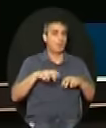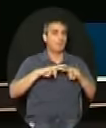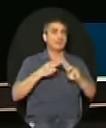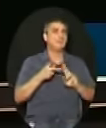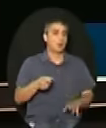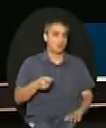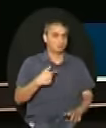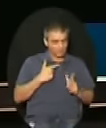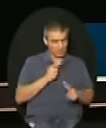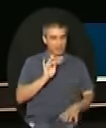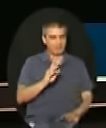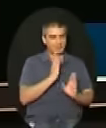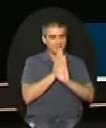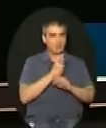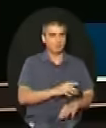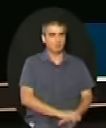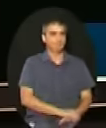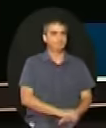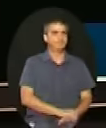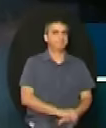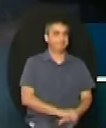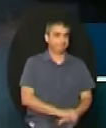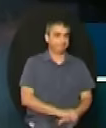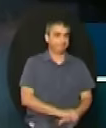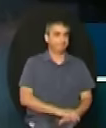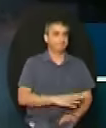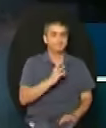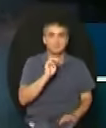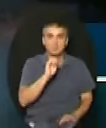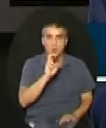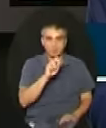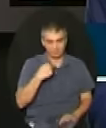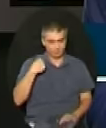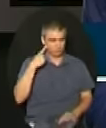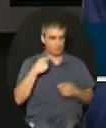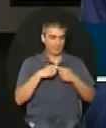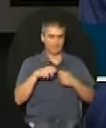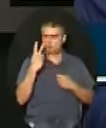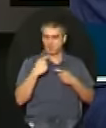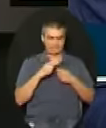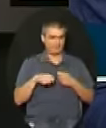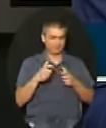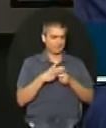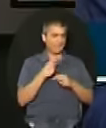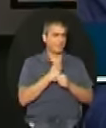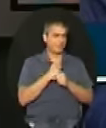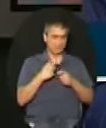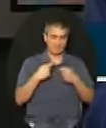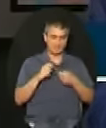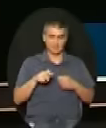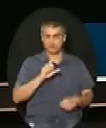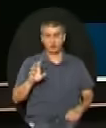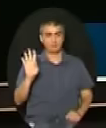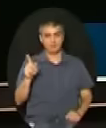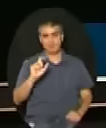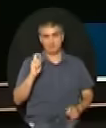בעולם, ללחם נגד הטרור. כן, שמעון. אני שמעתי את חבר הכנסת, שני חברי כנסת מפלגת העבודה, חבר הכנסת שהאשים את